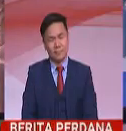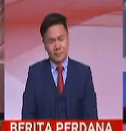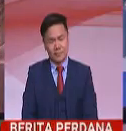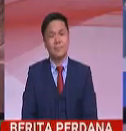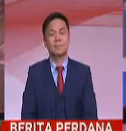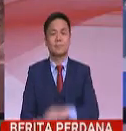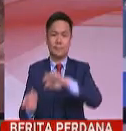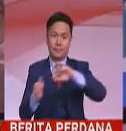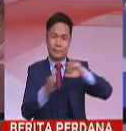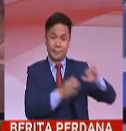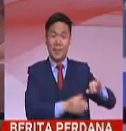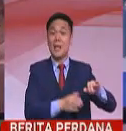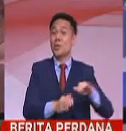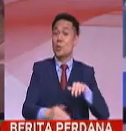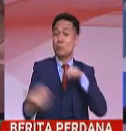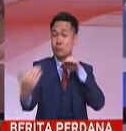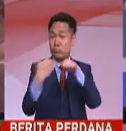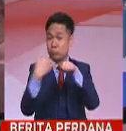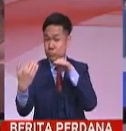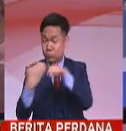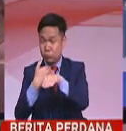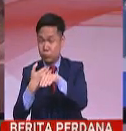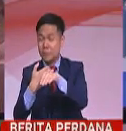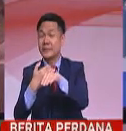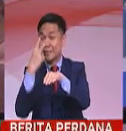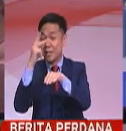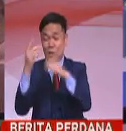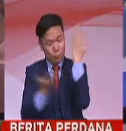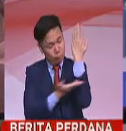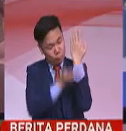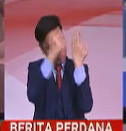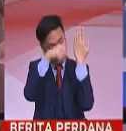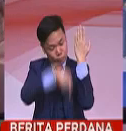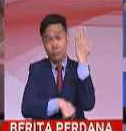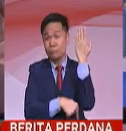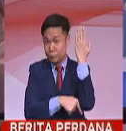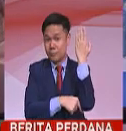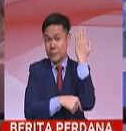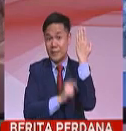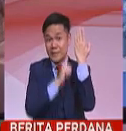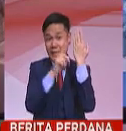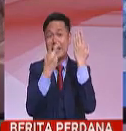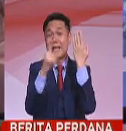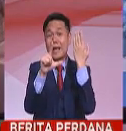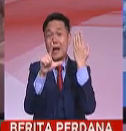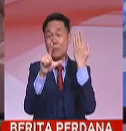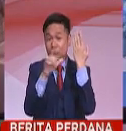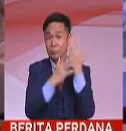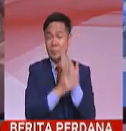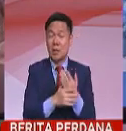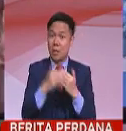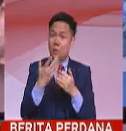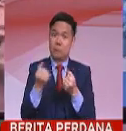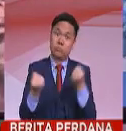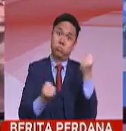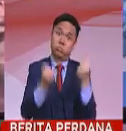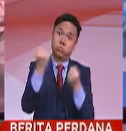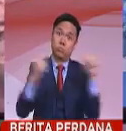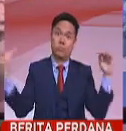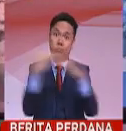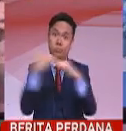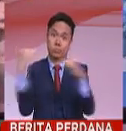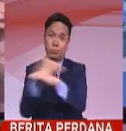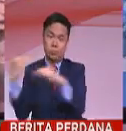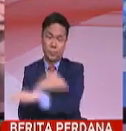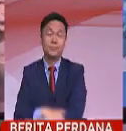Ya, sementara itu aliran trafik di semua arah iaitu di utara, selatan dan timur menuju ibu kota dijangka meningkat malam ini. Wartawan